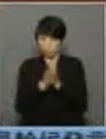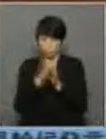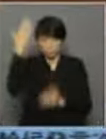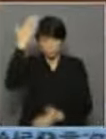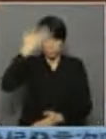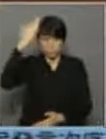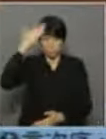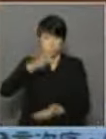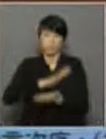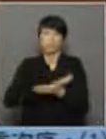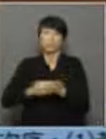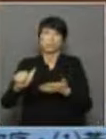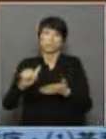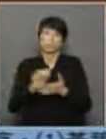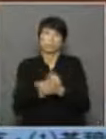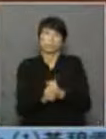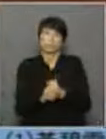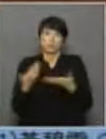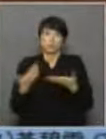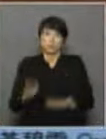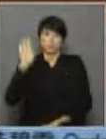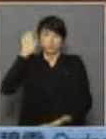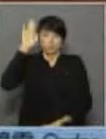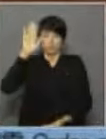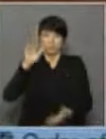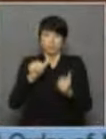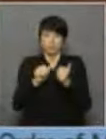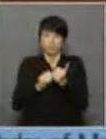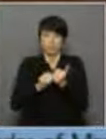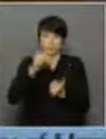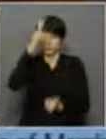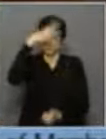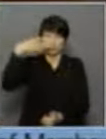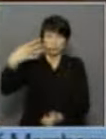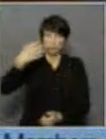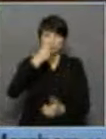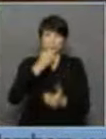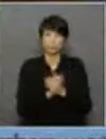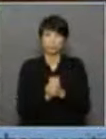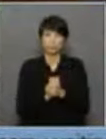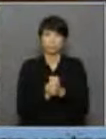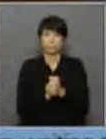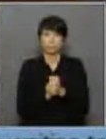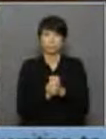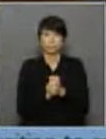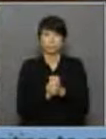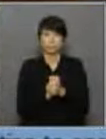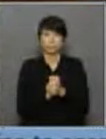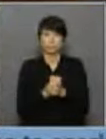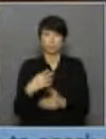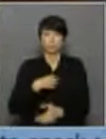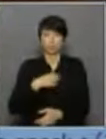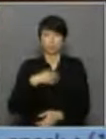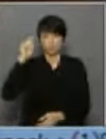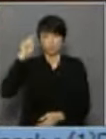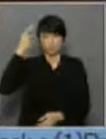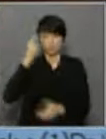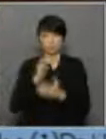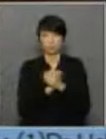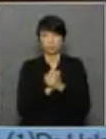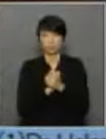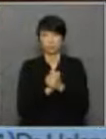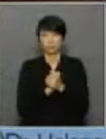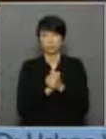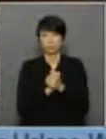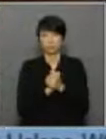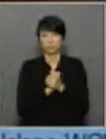掌。即係我喺呢度希望咧，即係副局長坐喺度，係咪？我覺得聽日